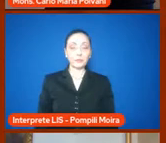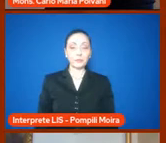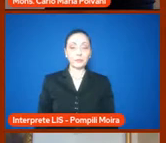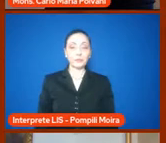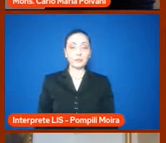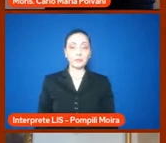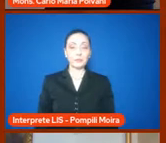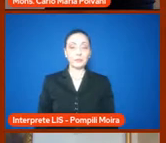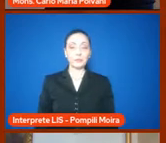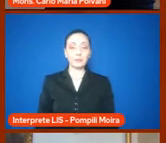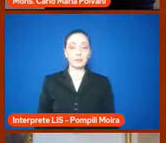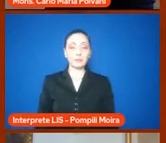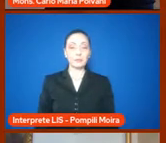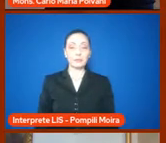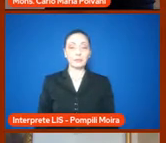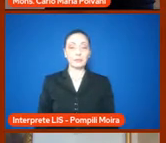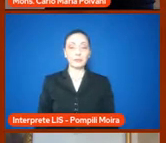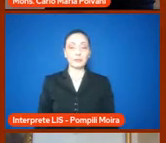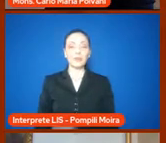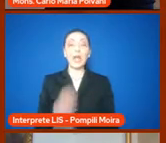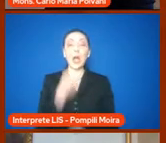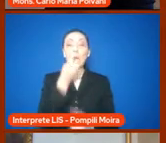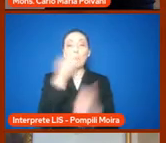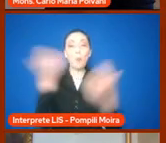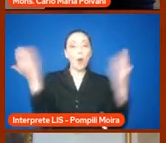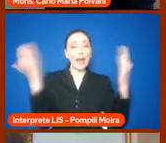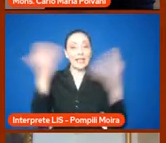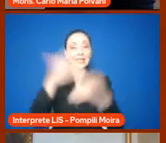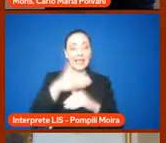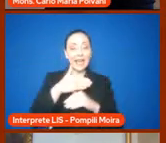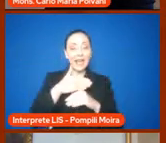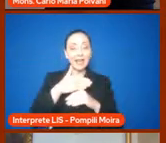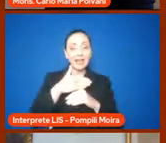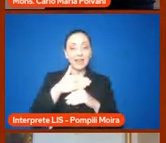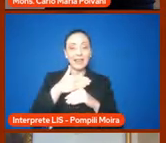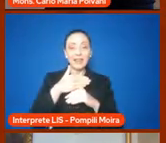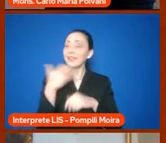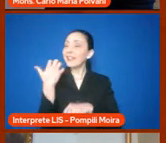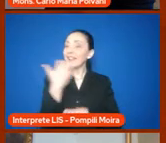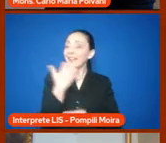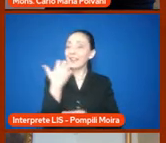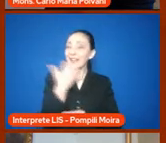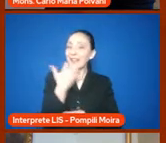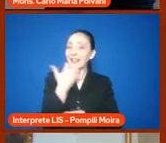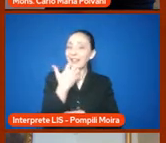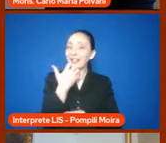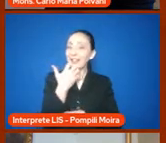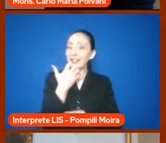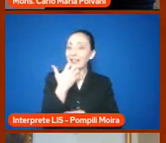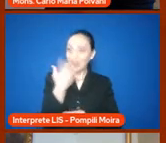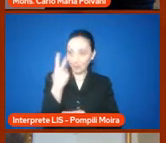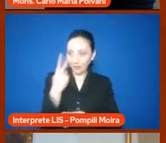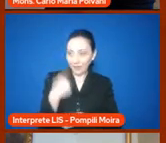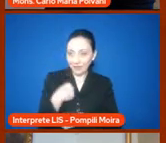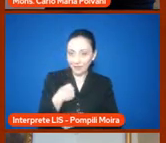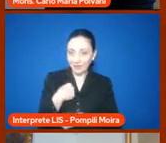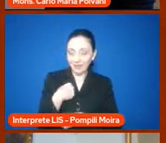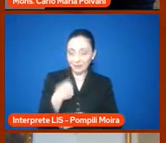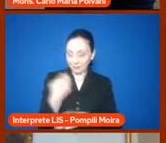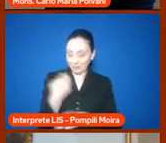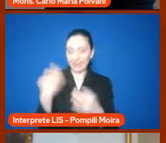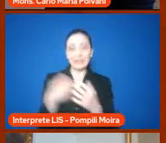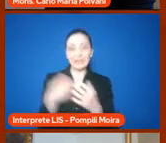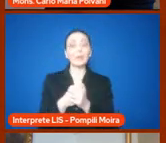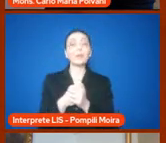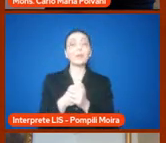Allora, buonasera, non so se Donatella, ci sono io, benissimo. Luigi,